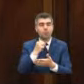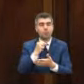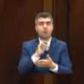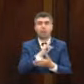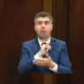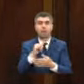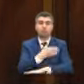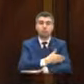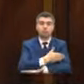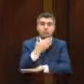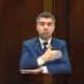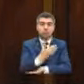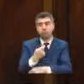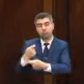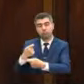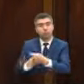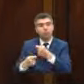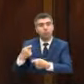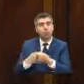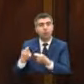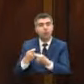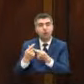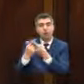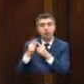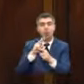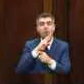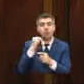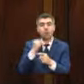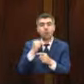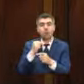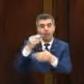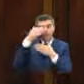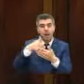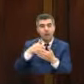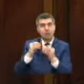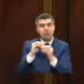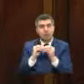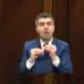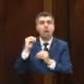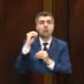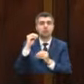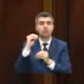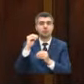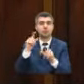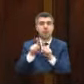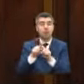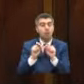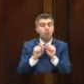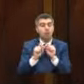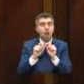والاستيراد وترويج المنتجات الإسرائيلية في المغرب في تصاعد. سيكون عندنا موقف